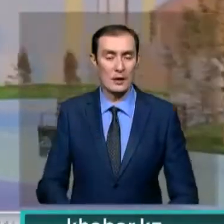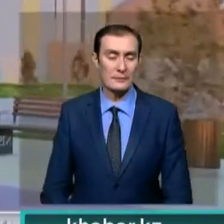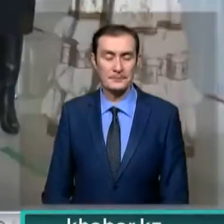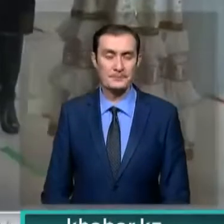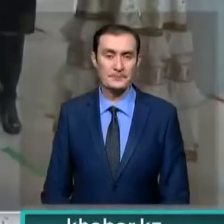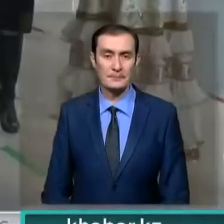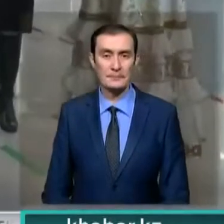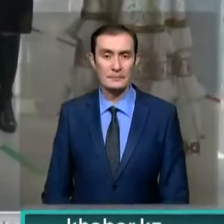доллоров